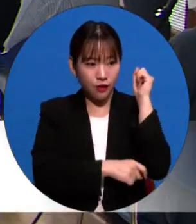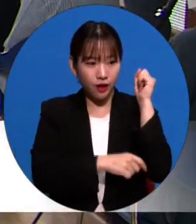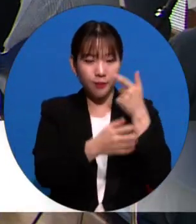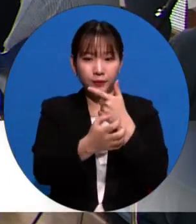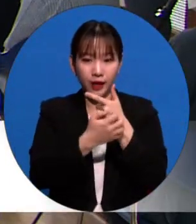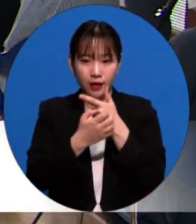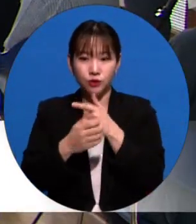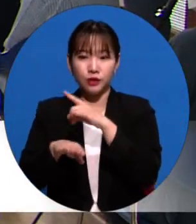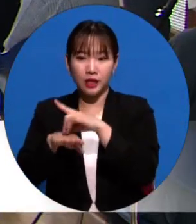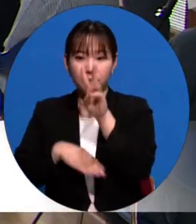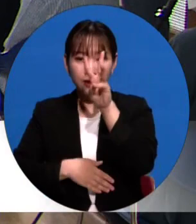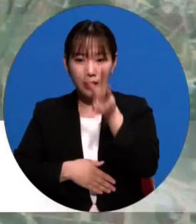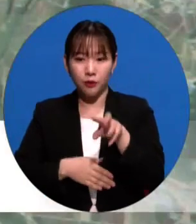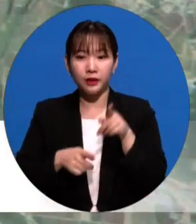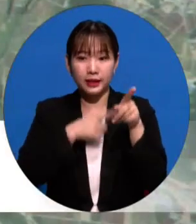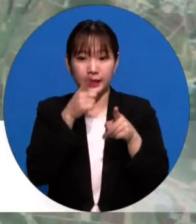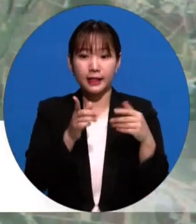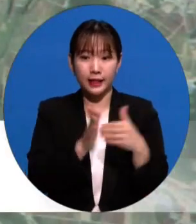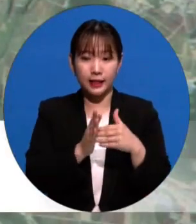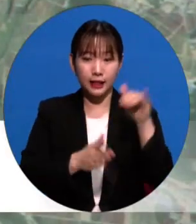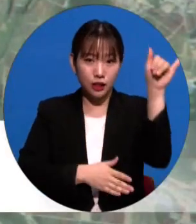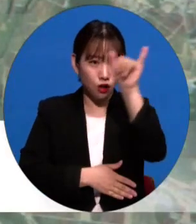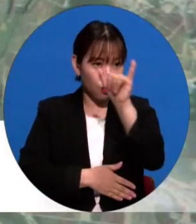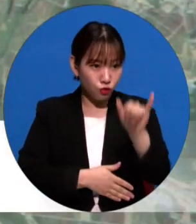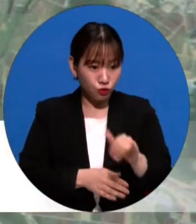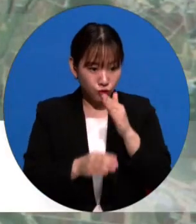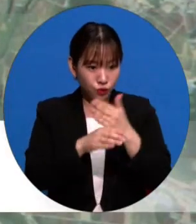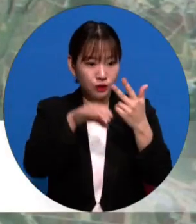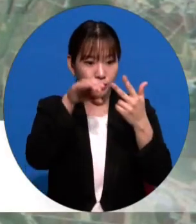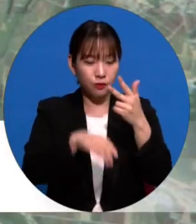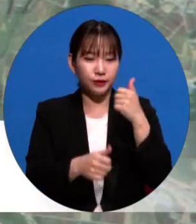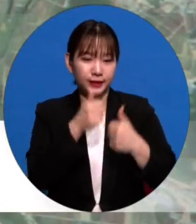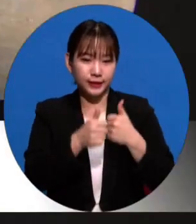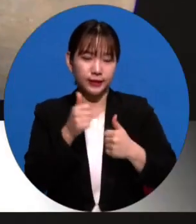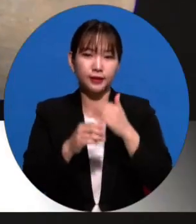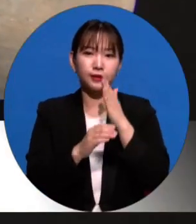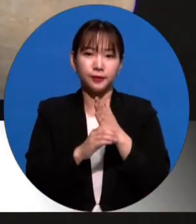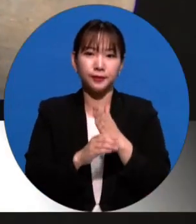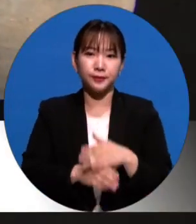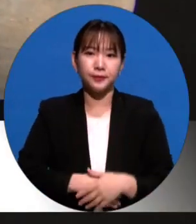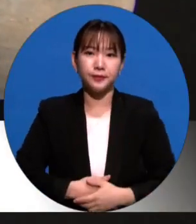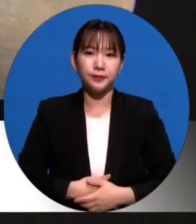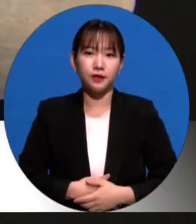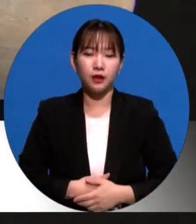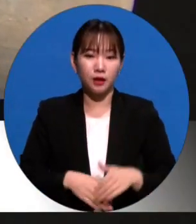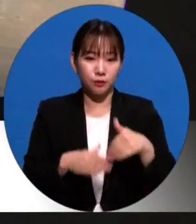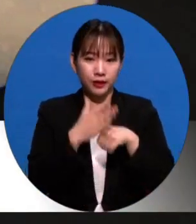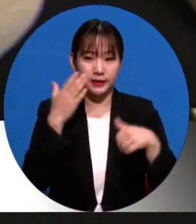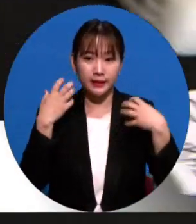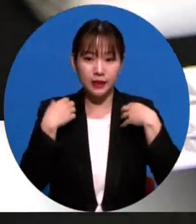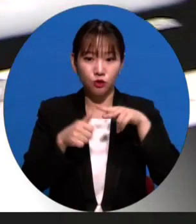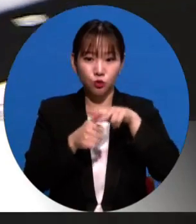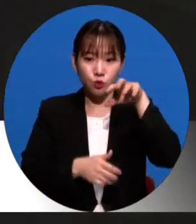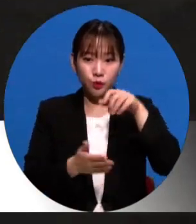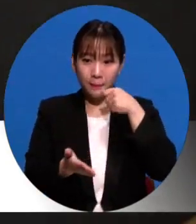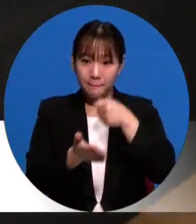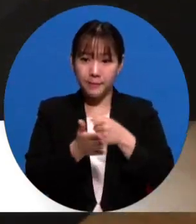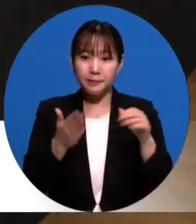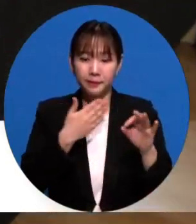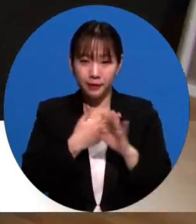나주 해남 3구 시신청했고 전국적으로 7곳이 경합중입니다 문화재청은 후보지가